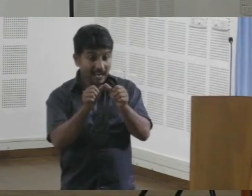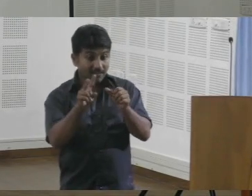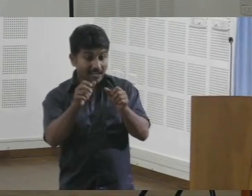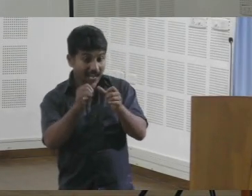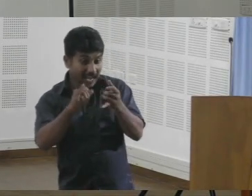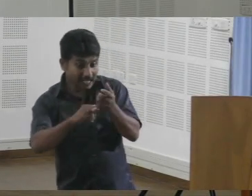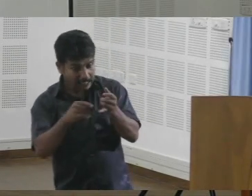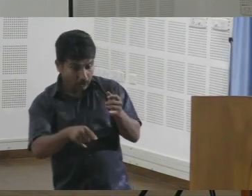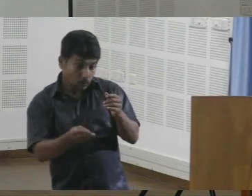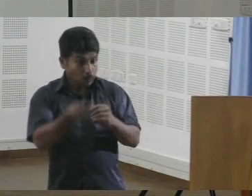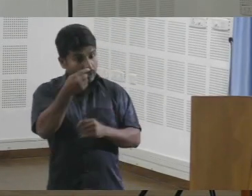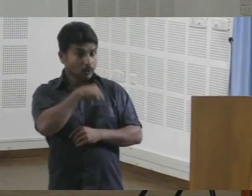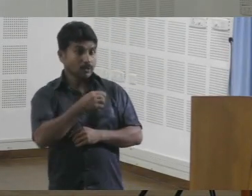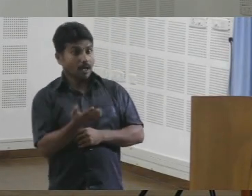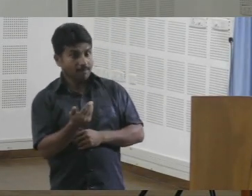എനിക്ക് മനസ്സിലായി.